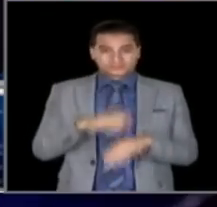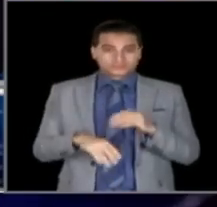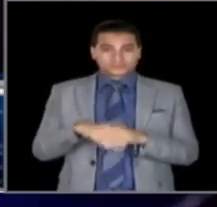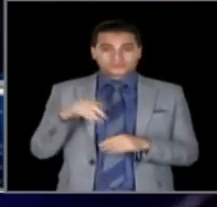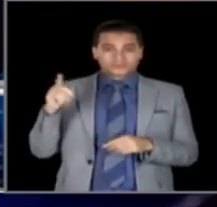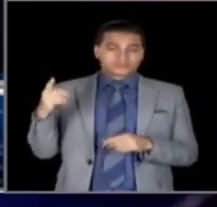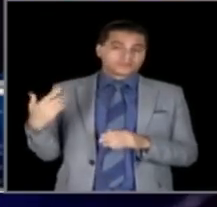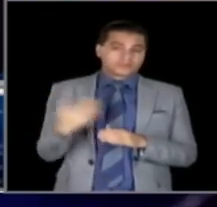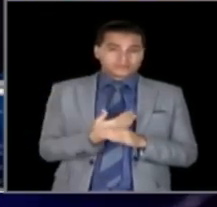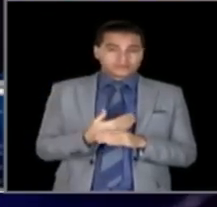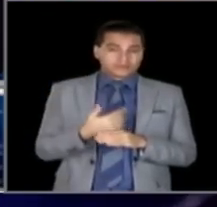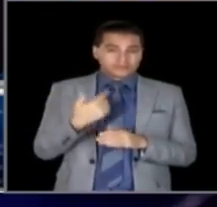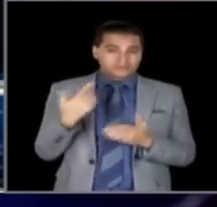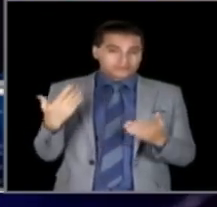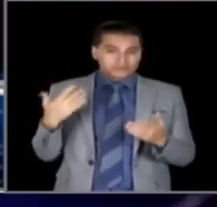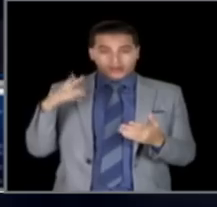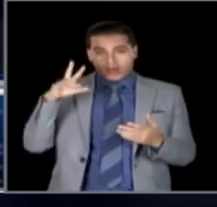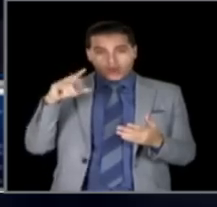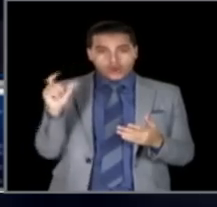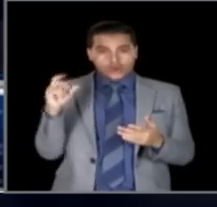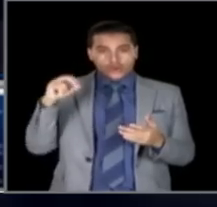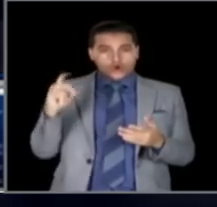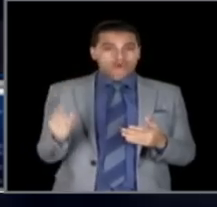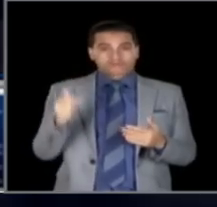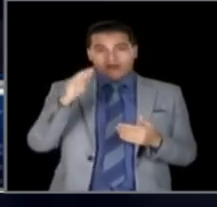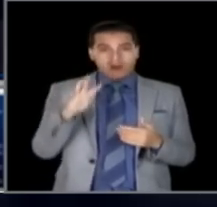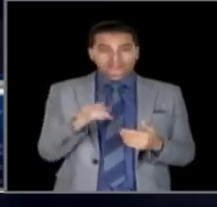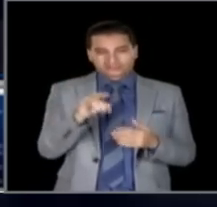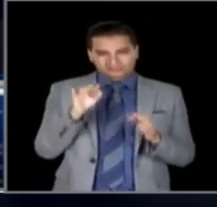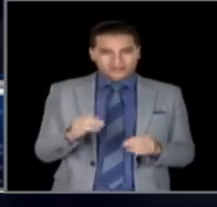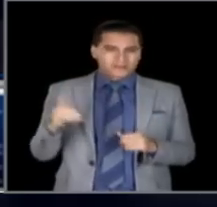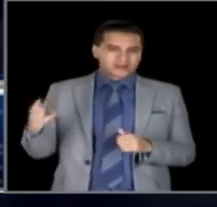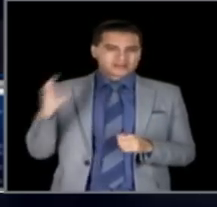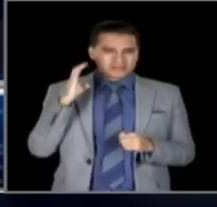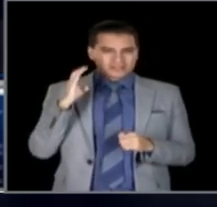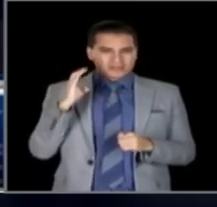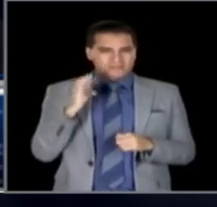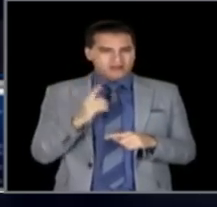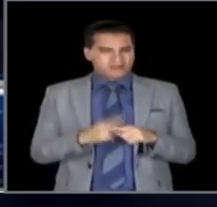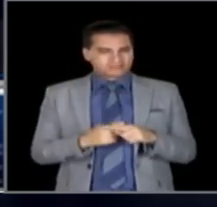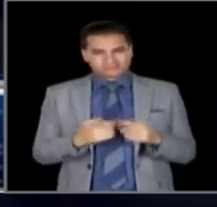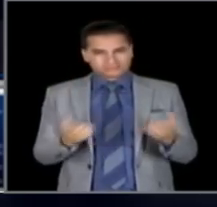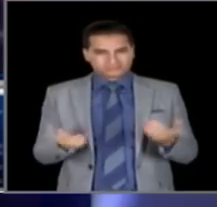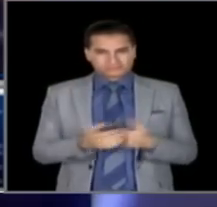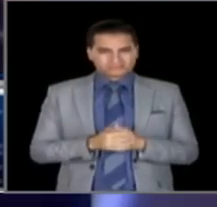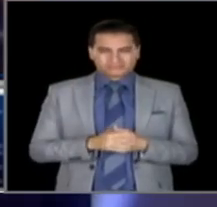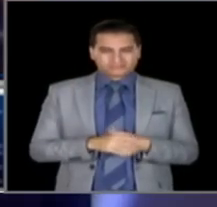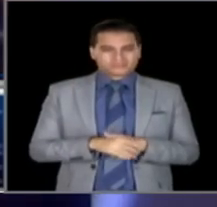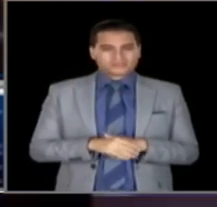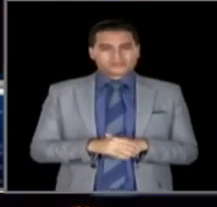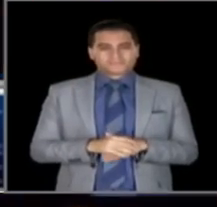صبح مش هتخسر حاجة. نقراشي. النقراشي. طبعا النقراشي إجابة خاطئة.